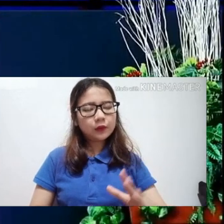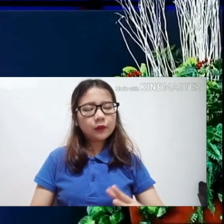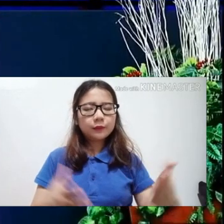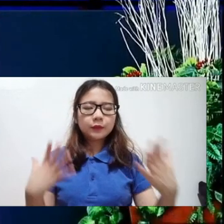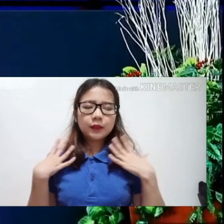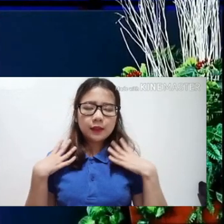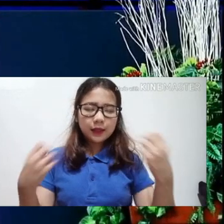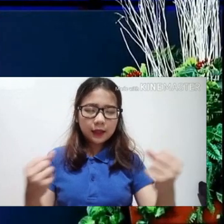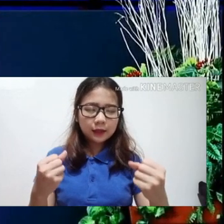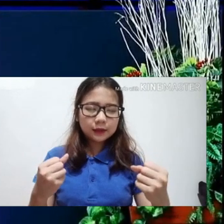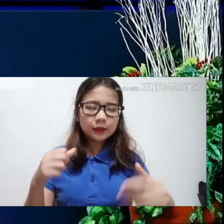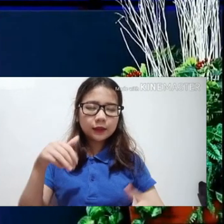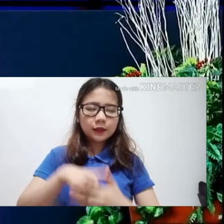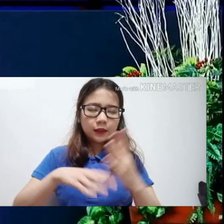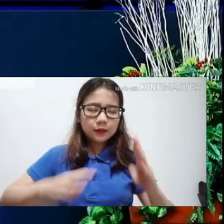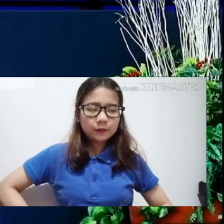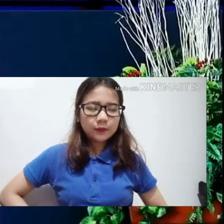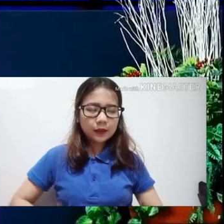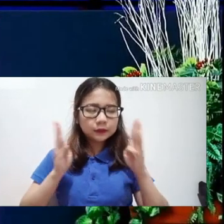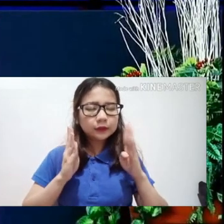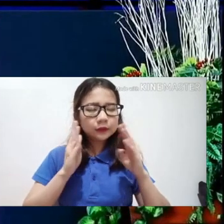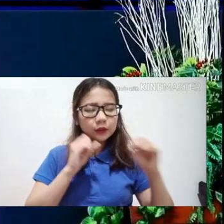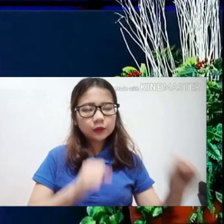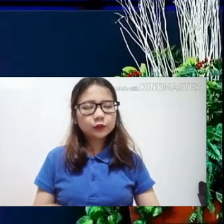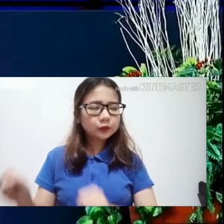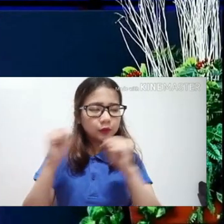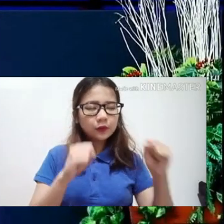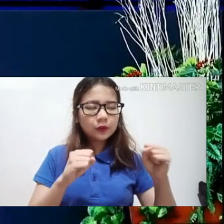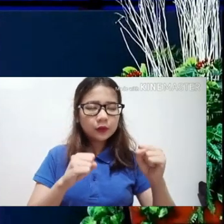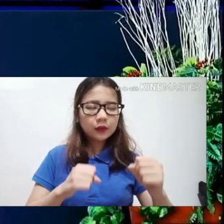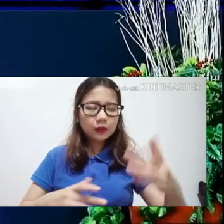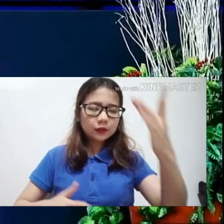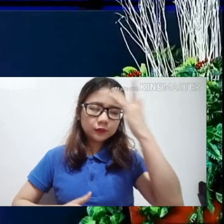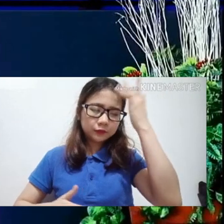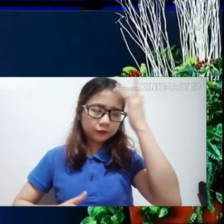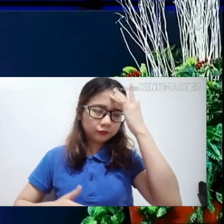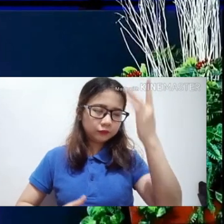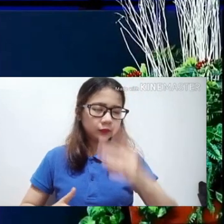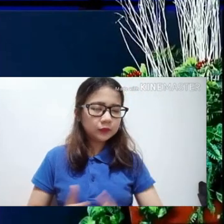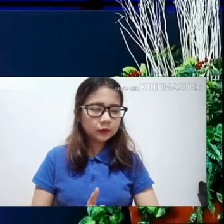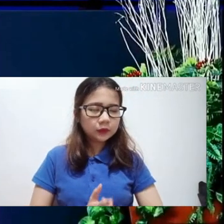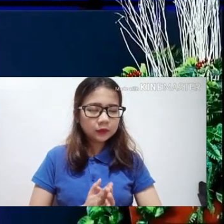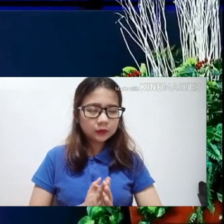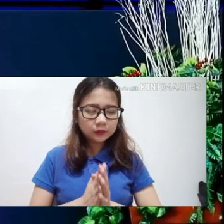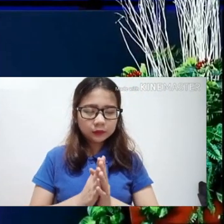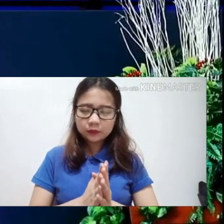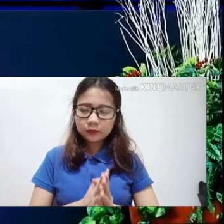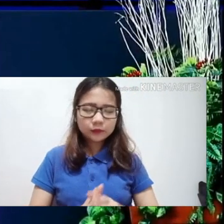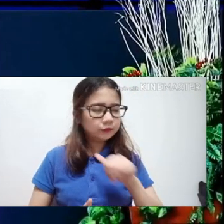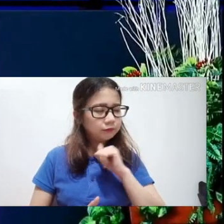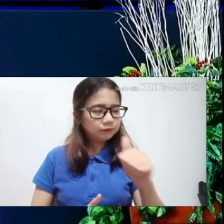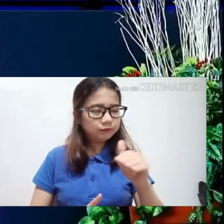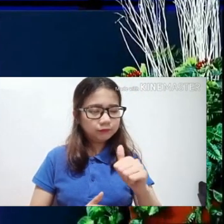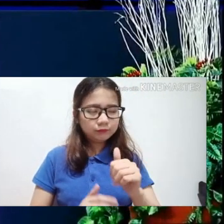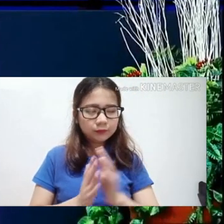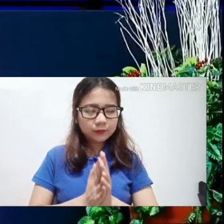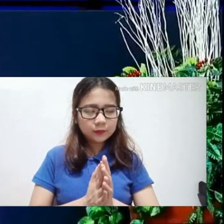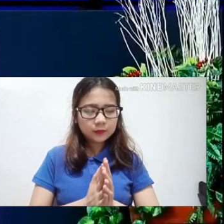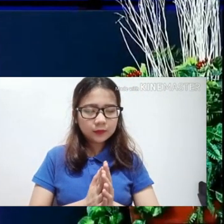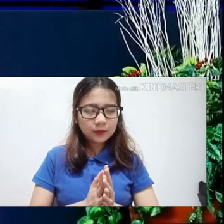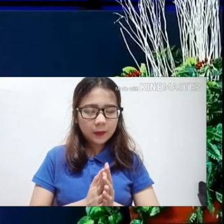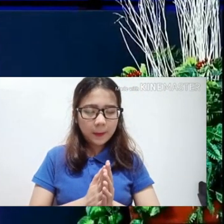be healthy, O God, and their bodies would be strong, that the virus would not overwhelm them. Ganyan din po, Panginoon, ang aming